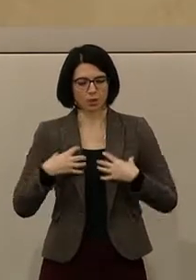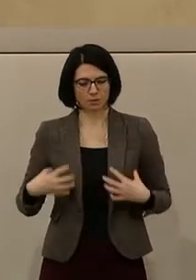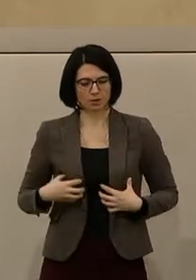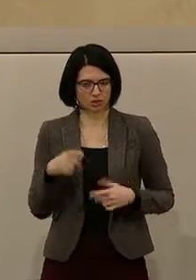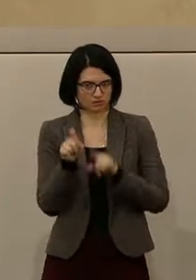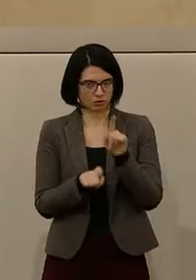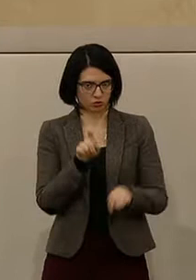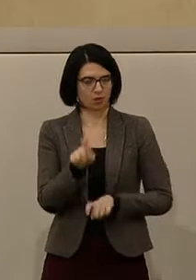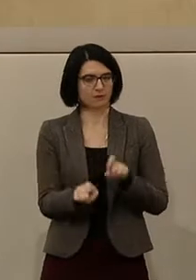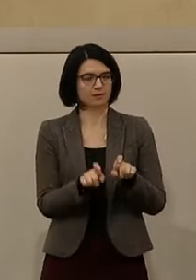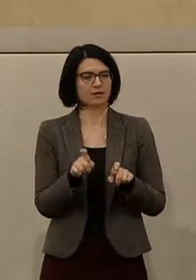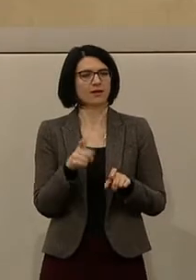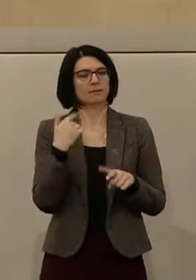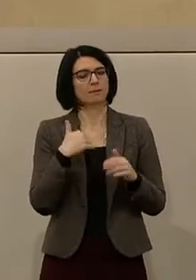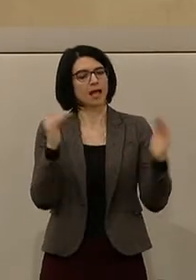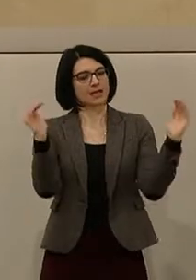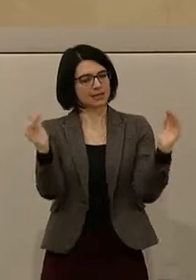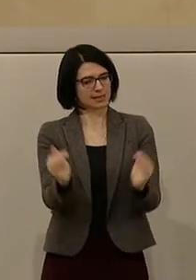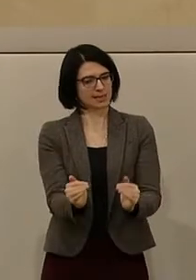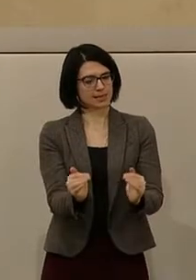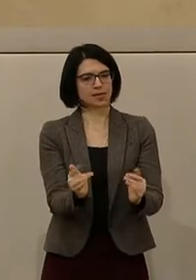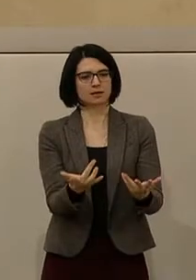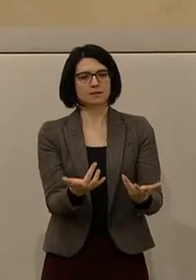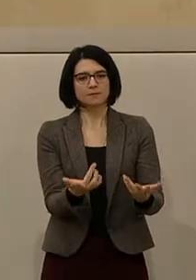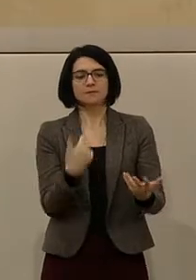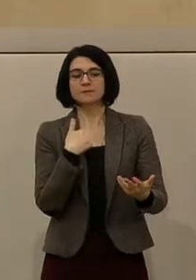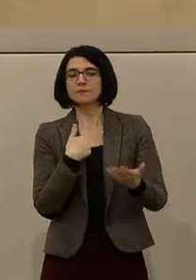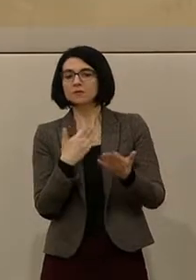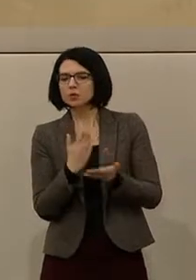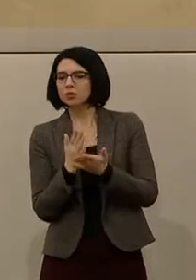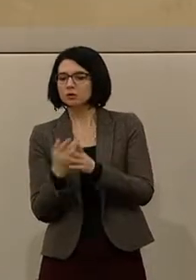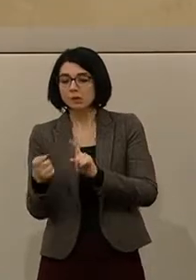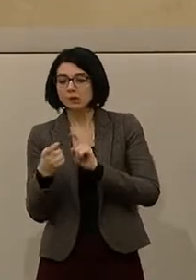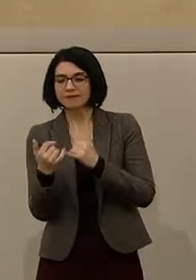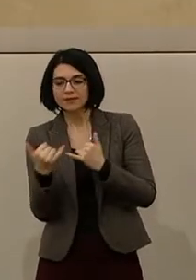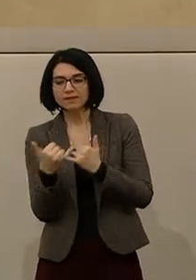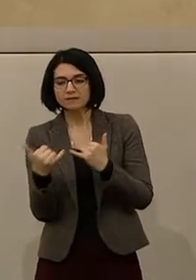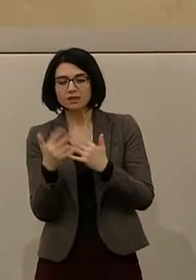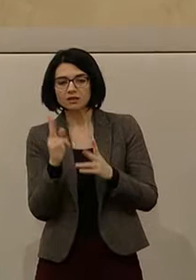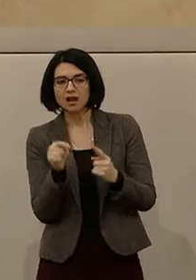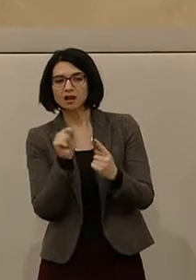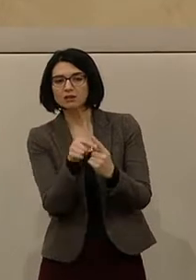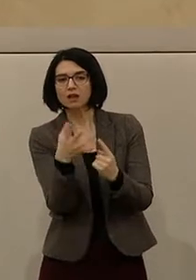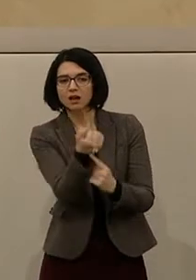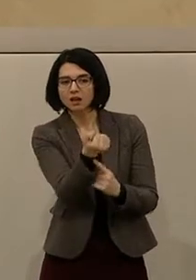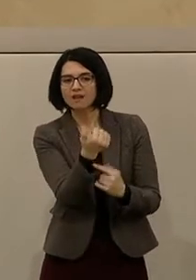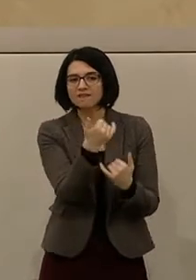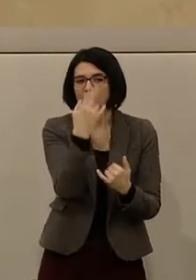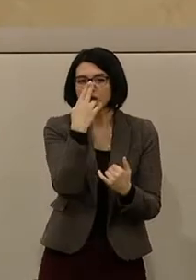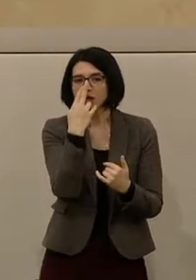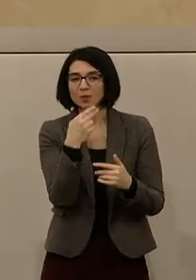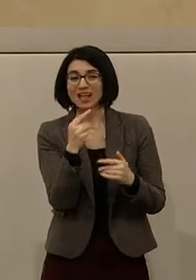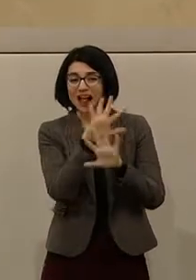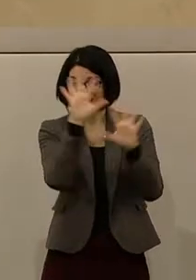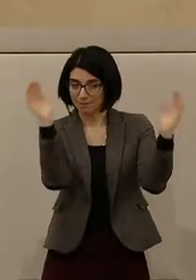Körperschaftssteuer zu senken. Da diskutieren wir noch ein bisschen den Weg, ob generelle Senkung